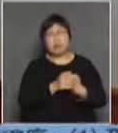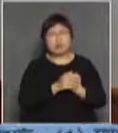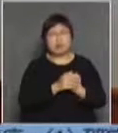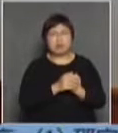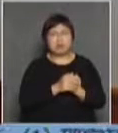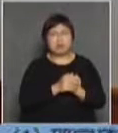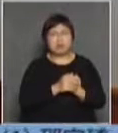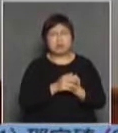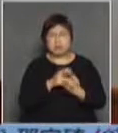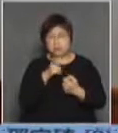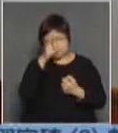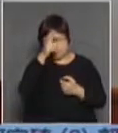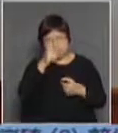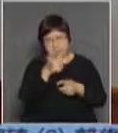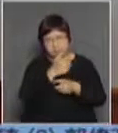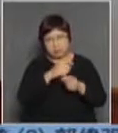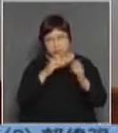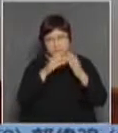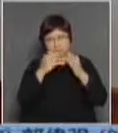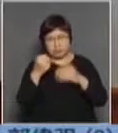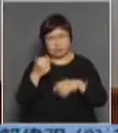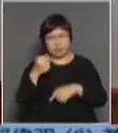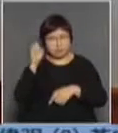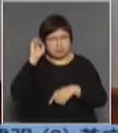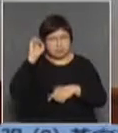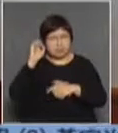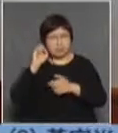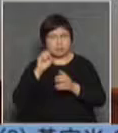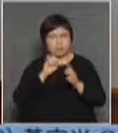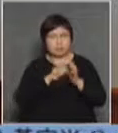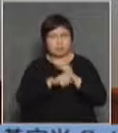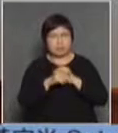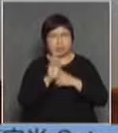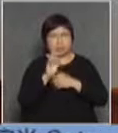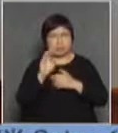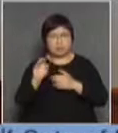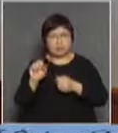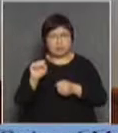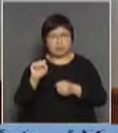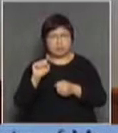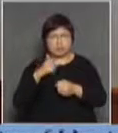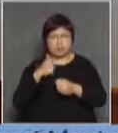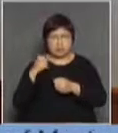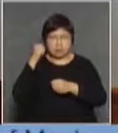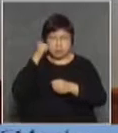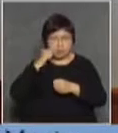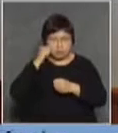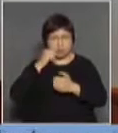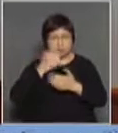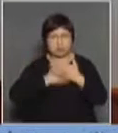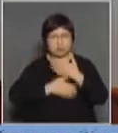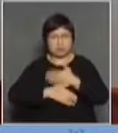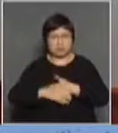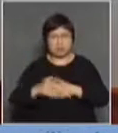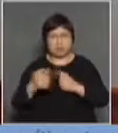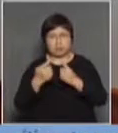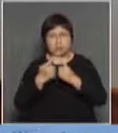財政司司長建議把盈餘的300億元加強安老和殘疾人士